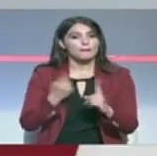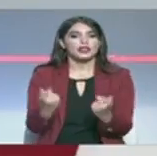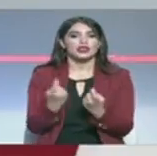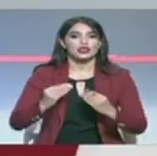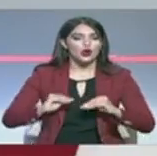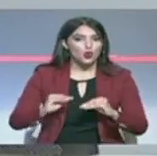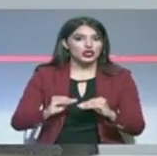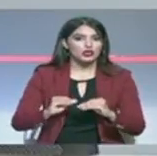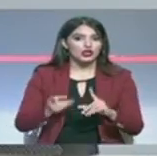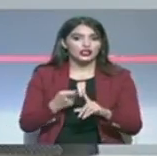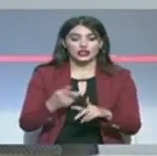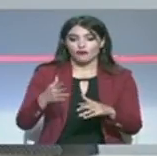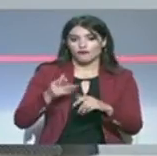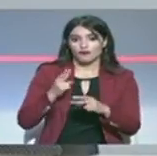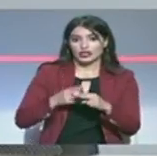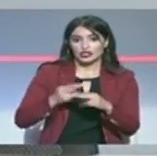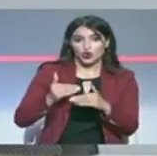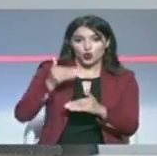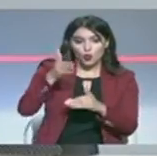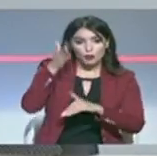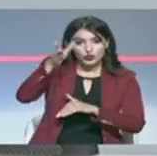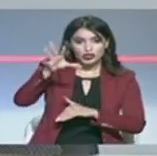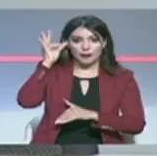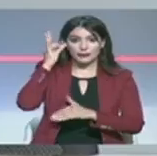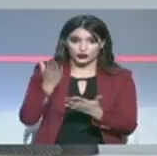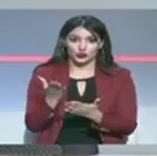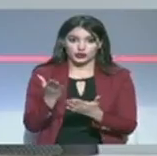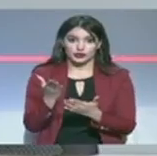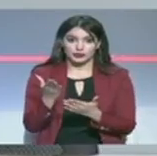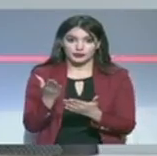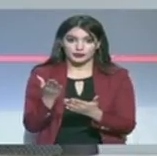ومسألة هامة بالنسبة للسنوات القادمة والمستقبل نتاع تونس،